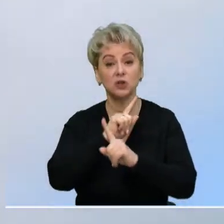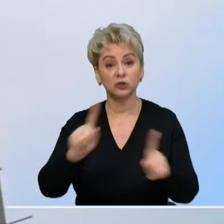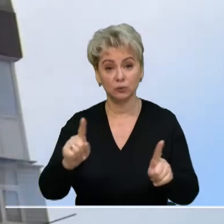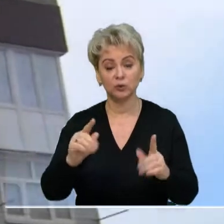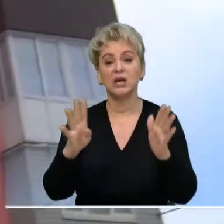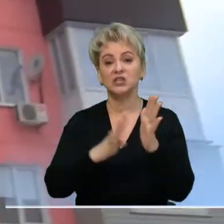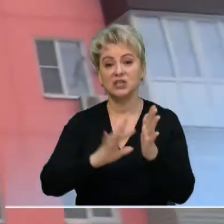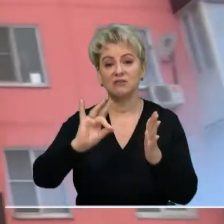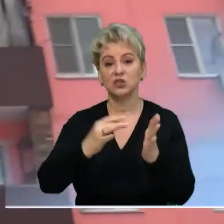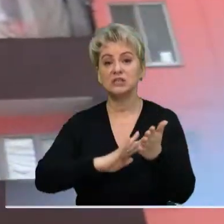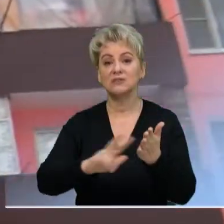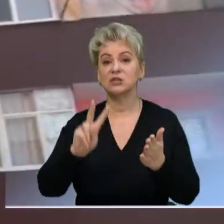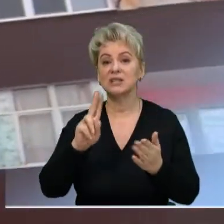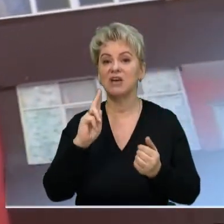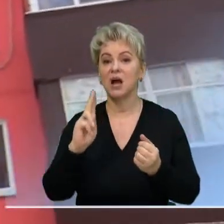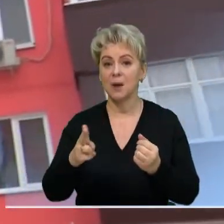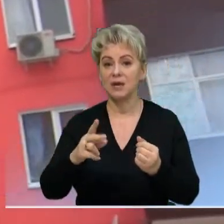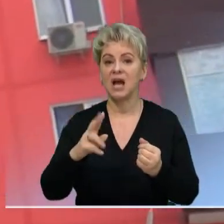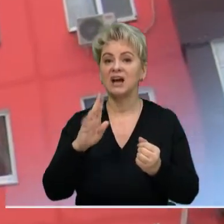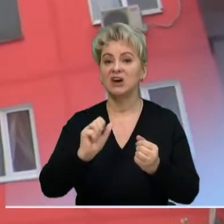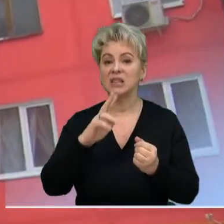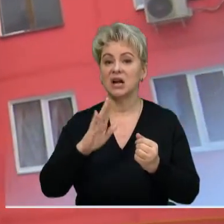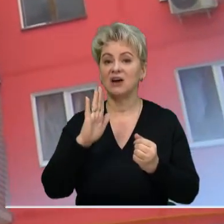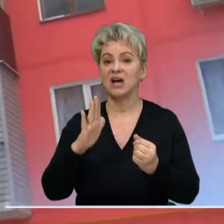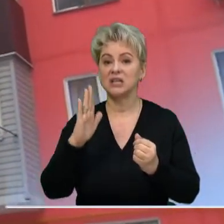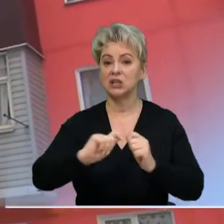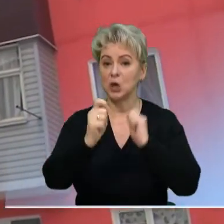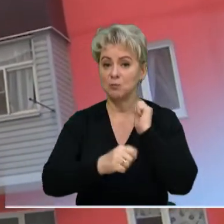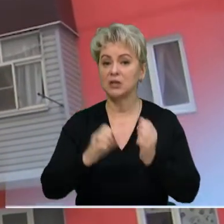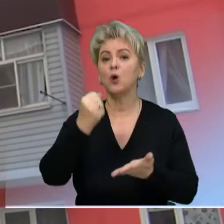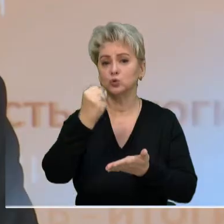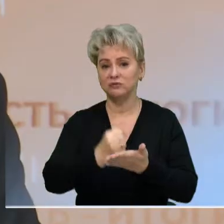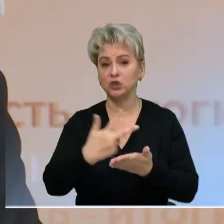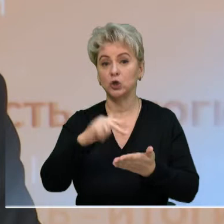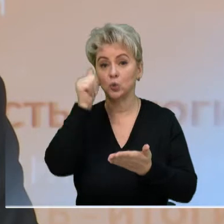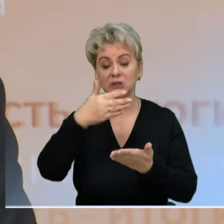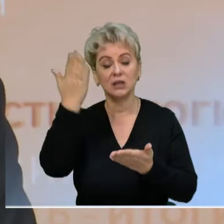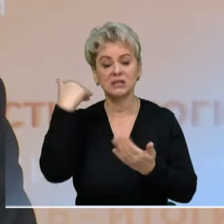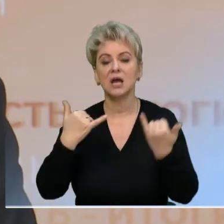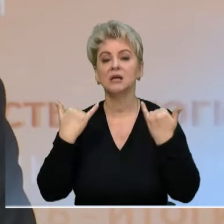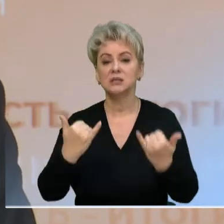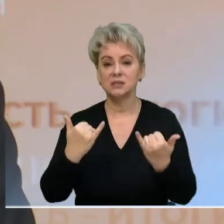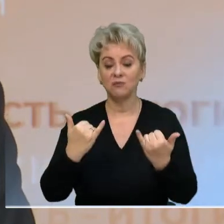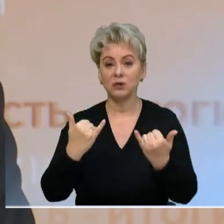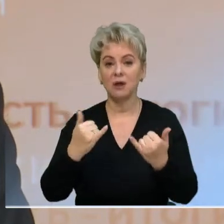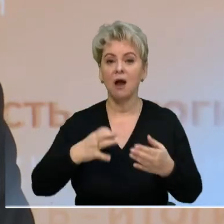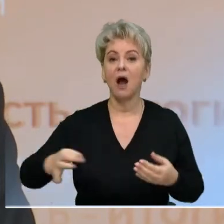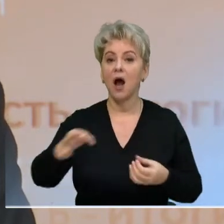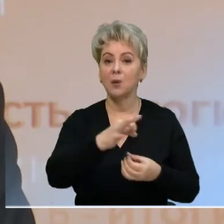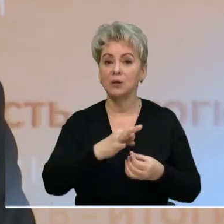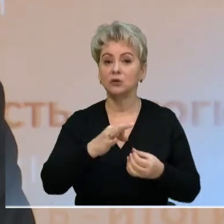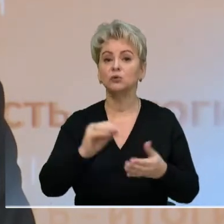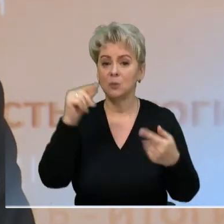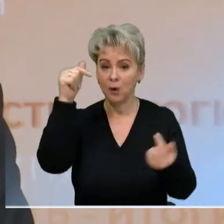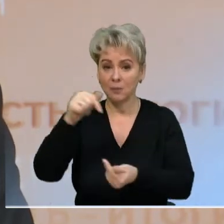будут. 9 рублей 92 копейки на квадратный метр, как утвердили 3 года назад. Сегодня обоснованный